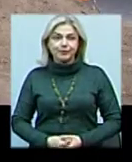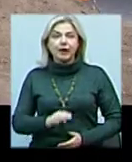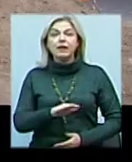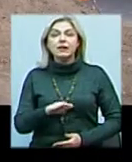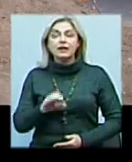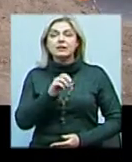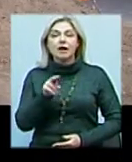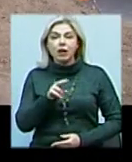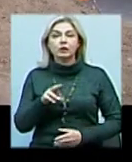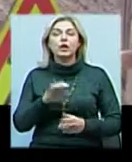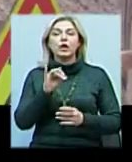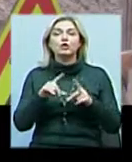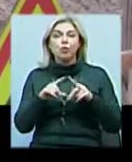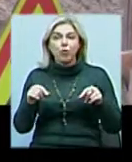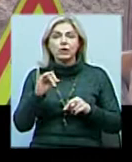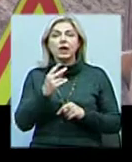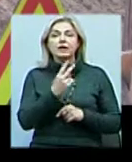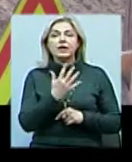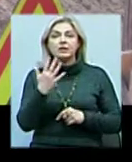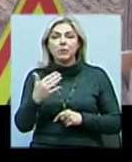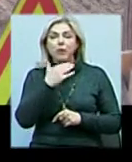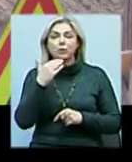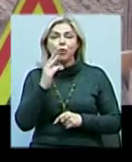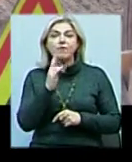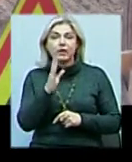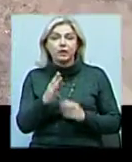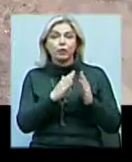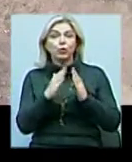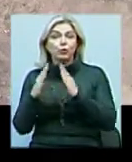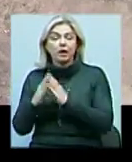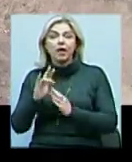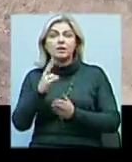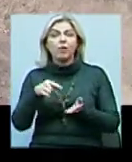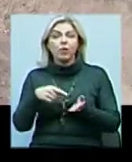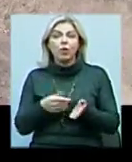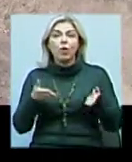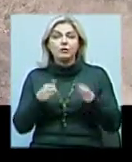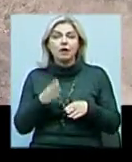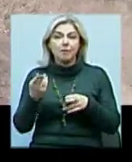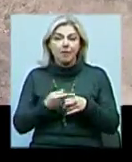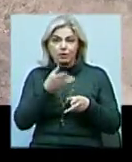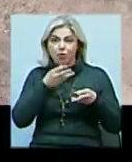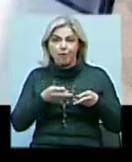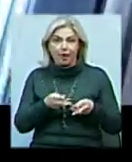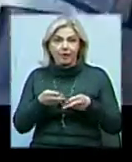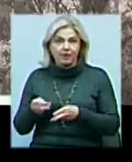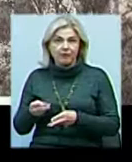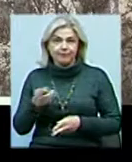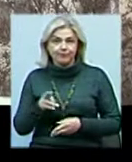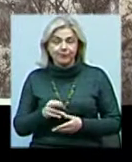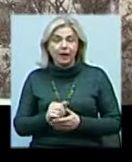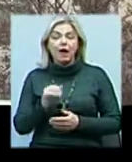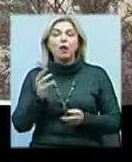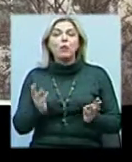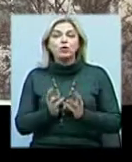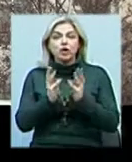Дитячий садок, загальноосвітня школа та 25 багатоповерхових будинків у Миколаєві залишились без опалення.